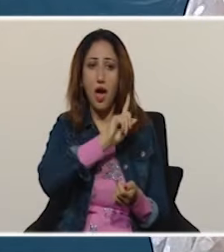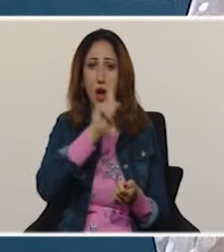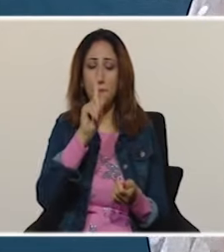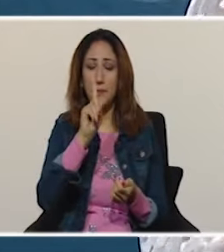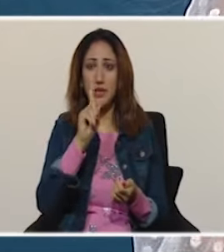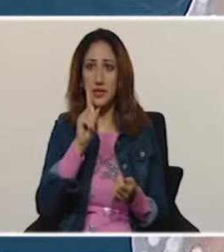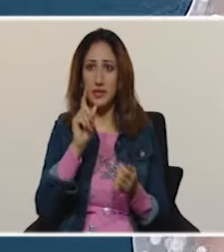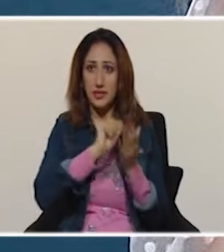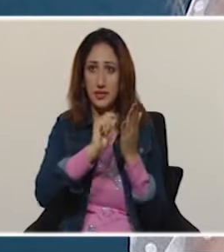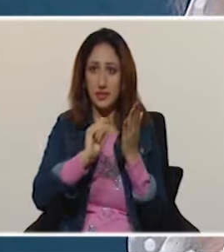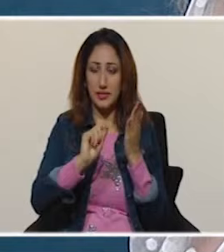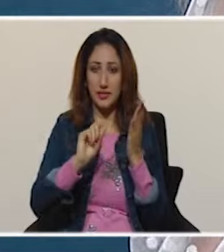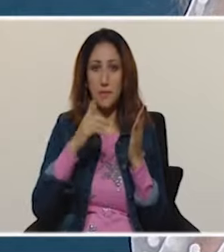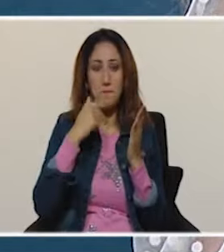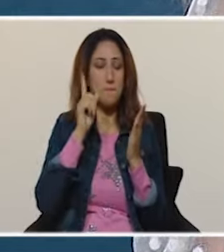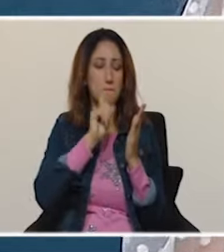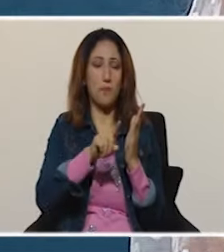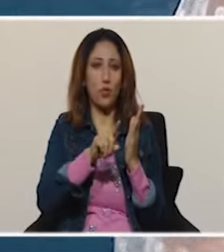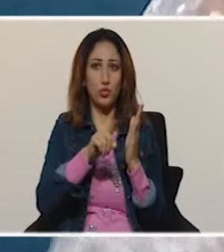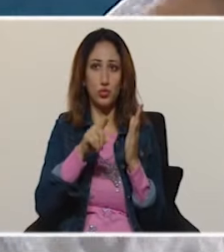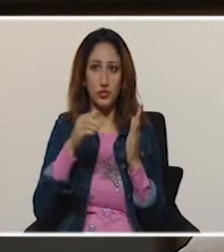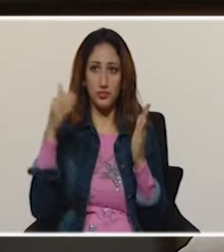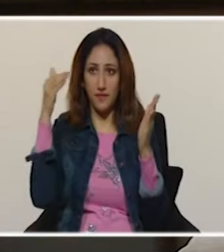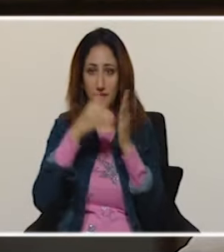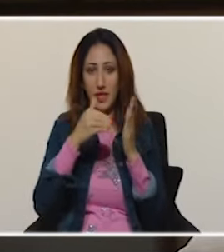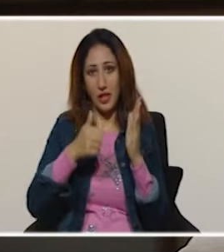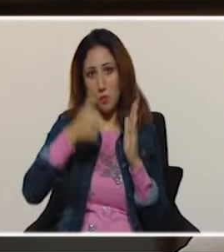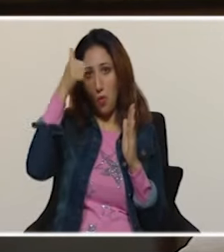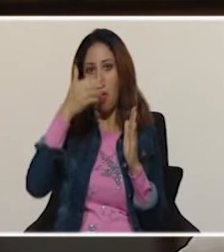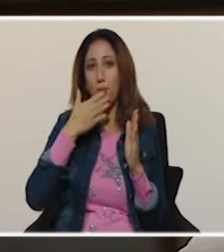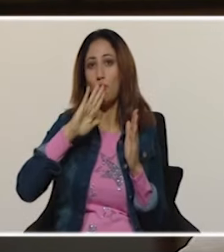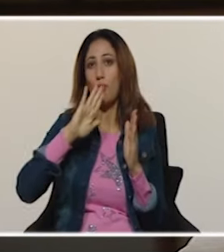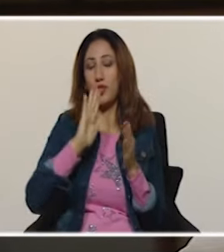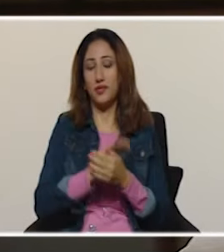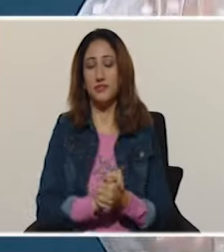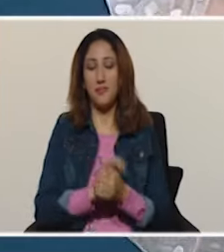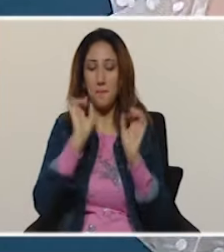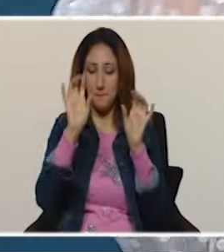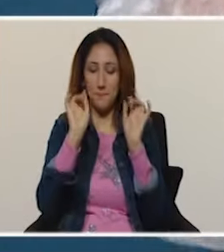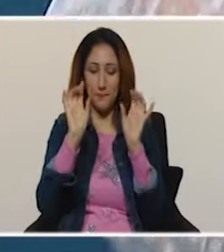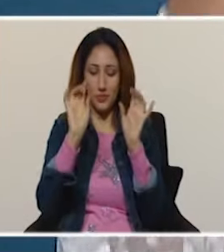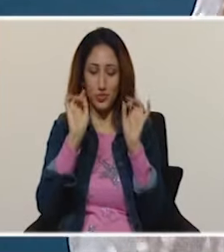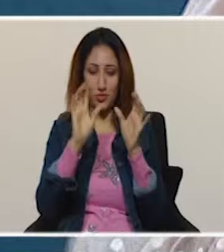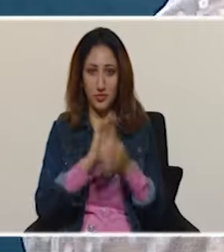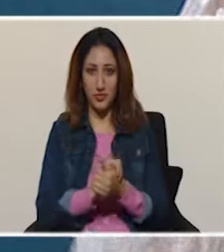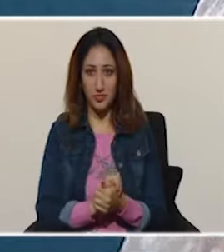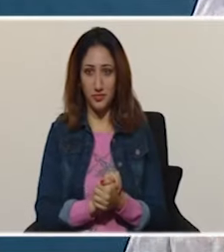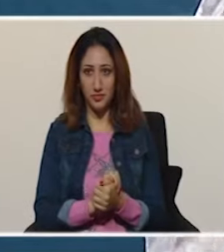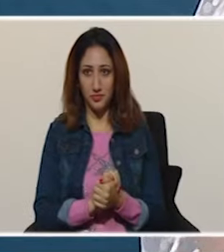سيشن وجبت سي بلس لا ما شاء الله شاطر قوي ما شاء الله لا ما شاء الله ما شاء الله ما هي بس لما ركز والجمجمه دي